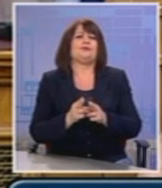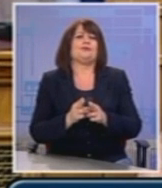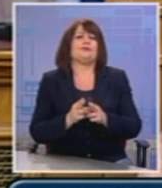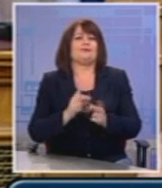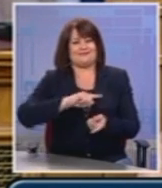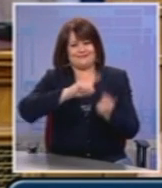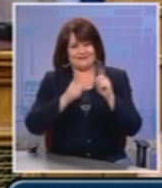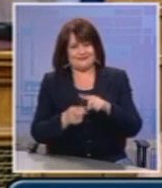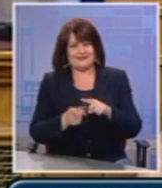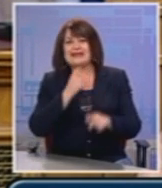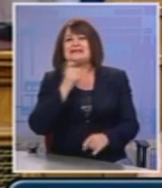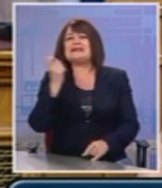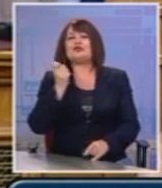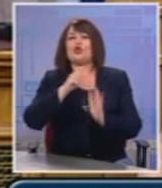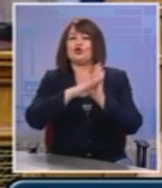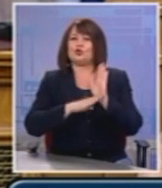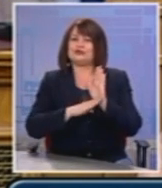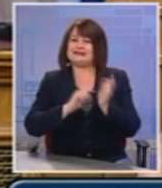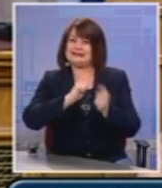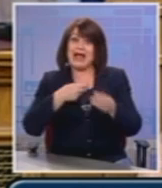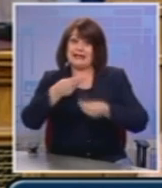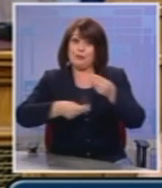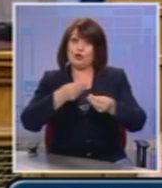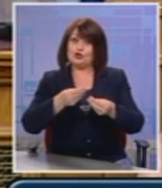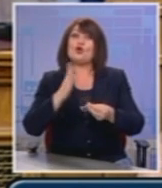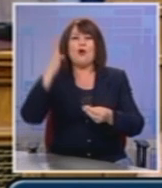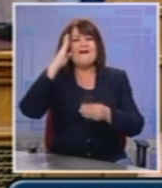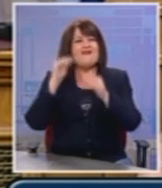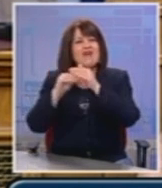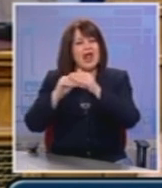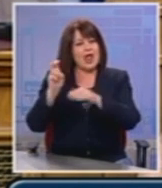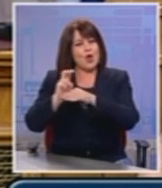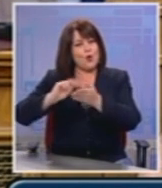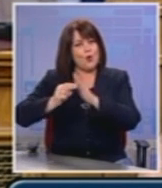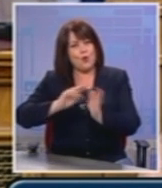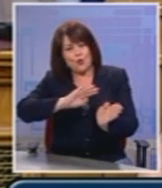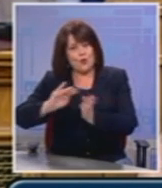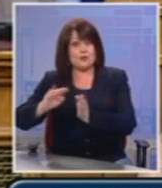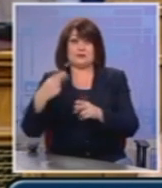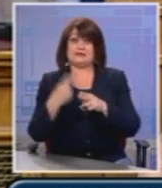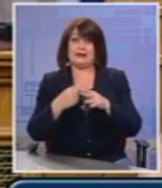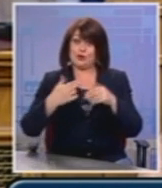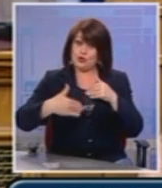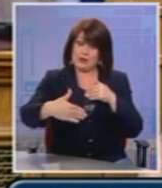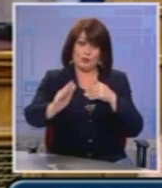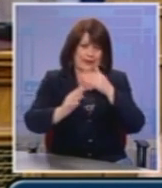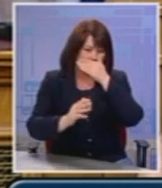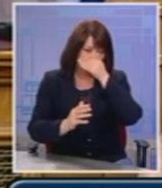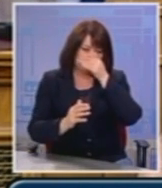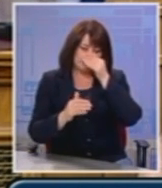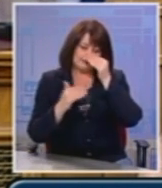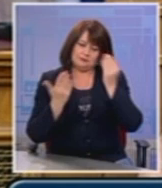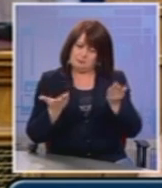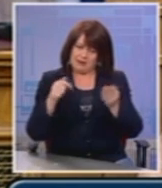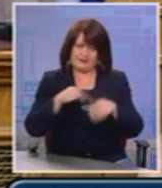χαρακτήρα του συνταξιοδοτικού συστήματος από ανταποδοτικό σε κεφαλαιοποιητικό κάτι πάρα πολύ σημαντικό μακροπρόθεσμα αλλά και